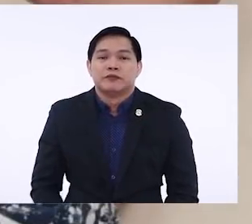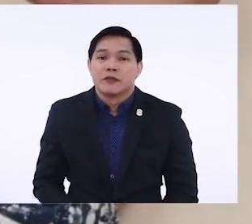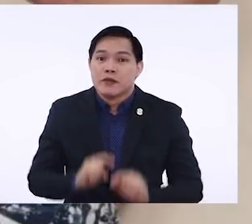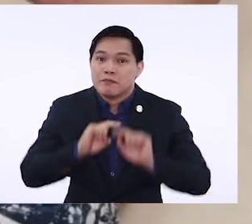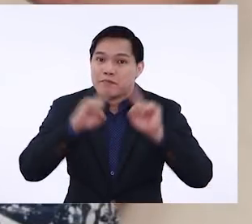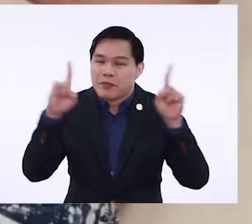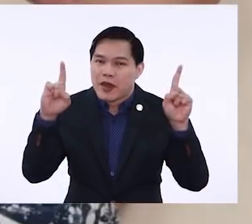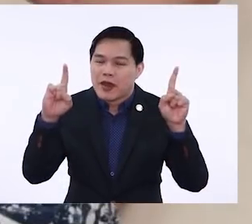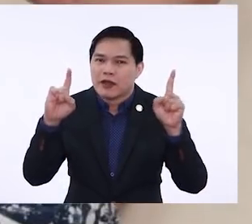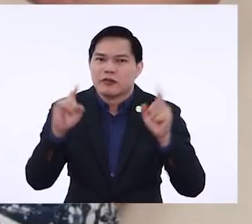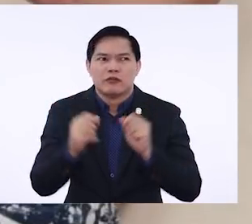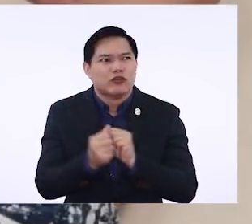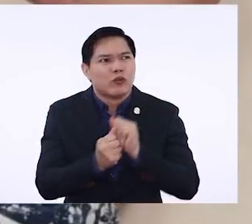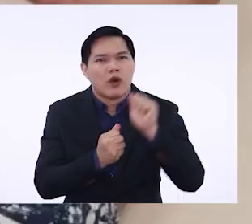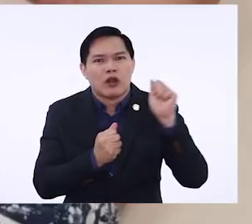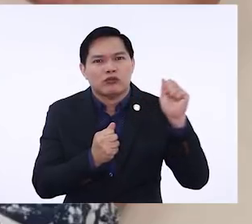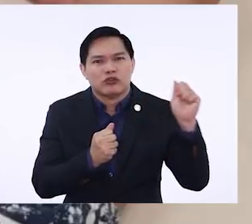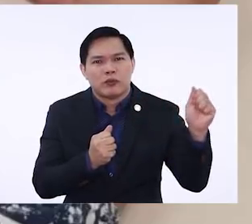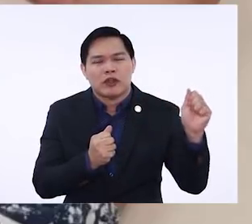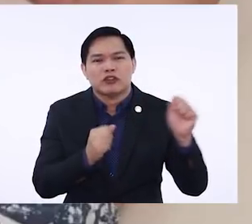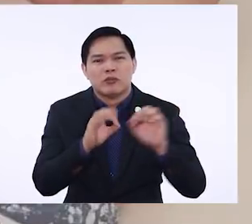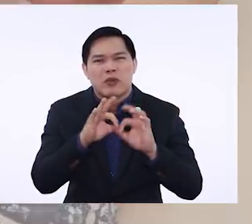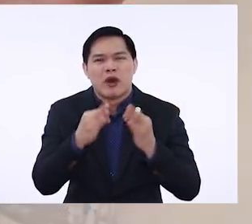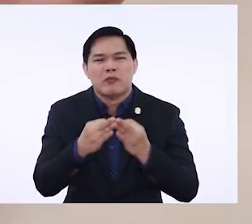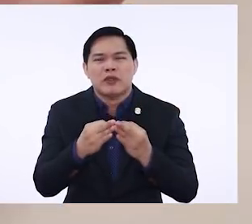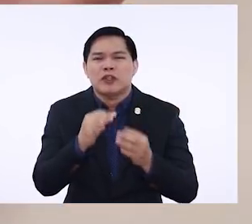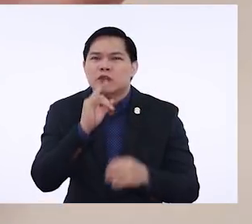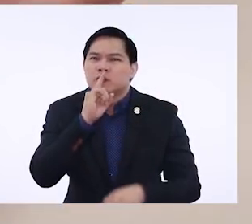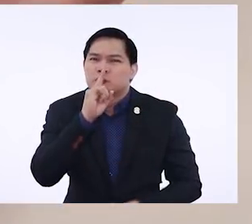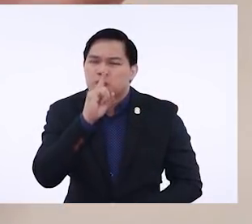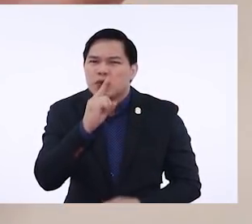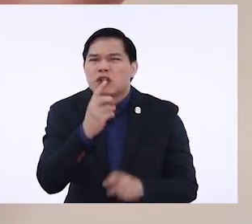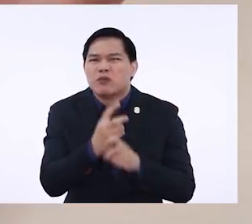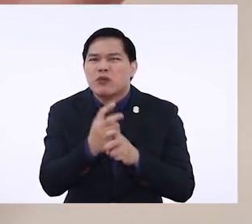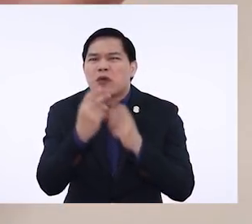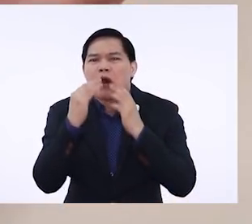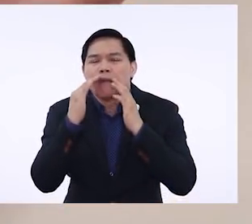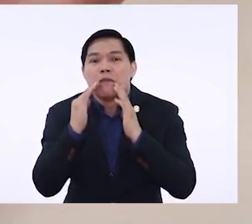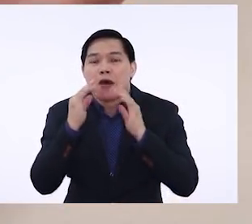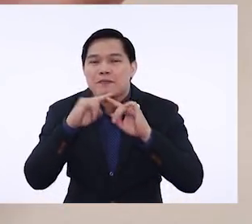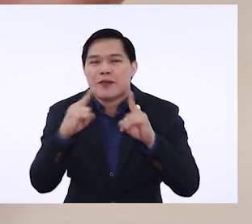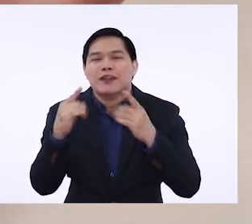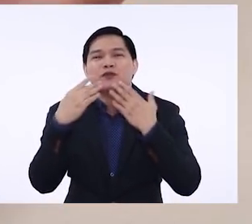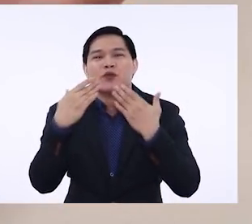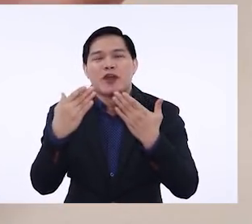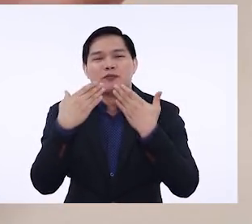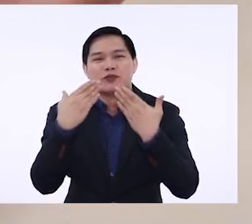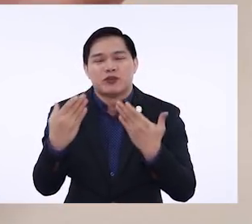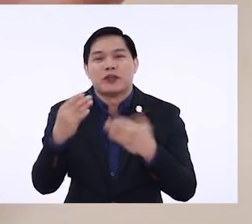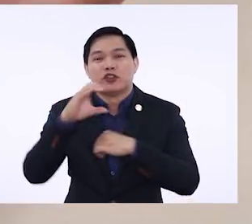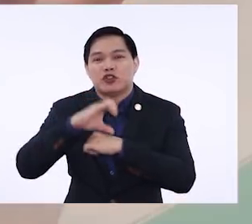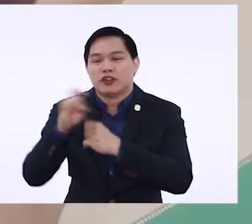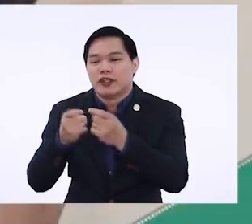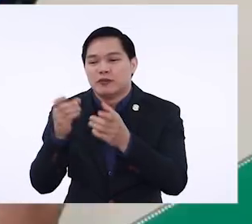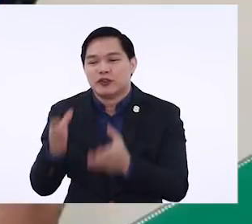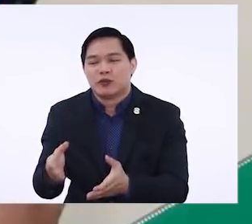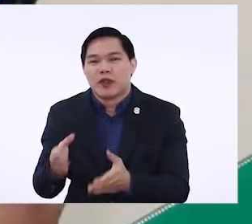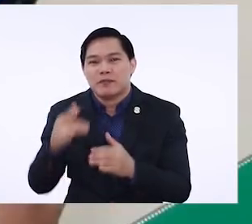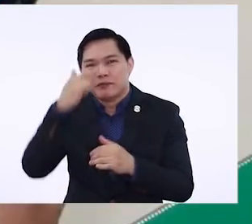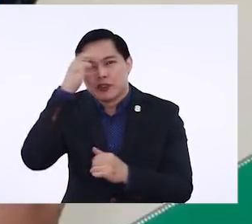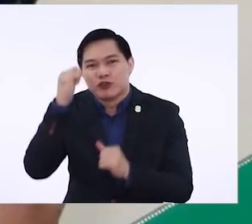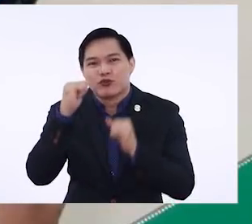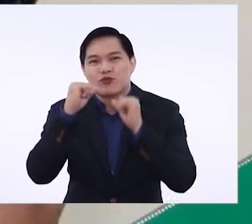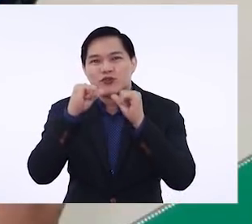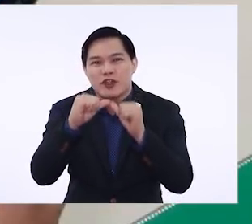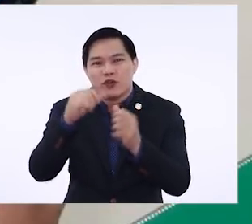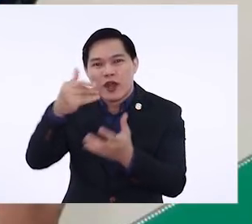However, being away from their loved one means enduring homesickness. So they are incredibly grateful that the church administration never ceases to